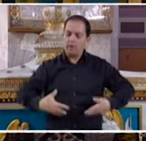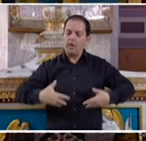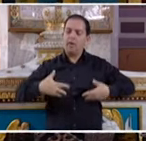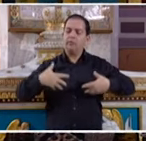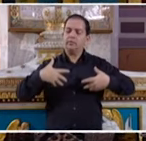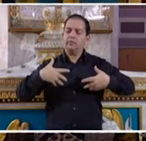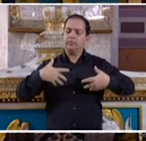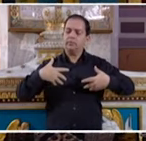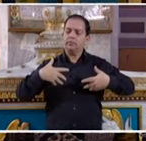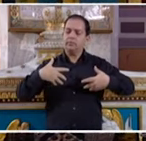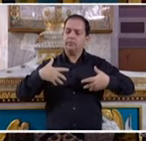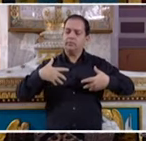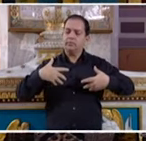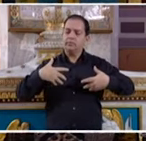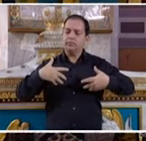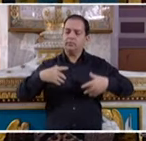ηχάρητη